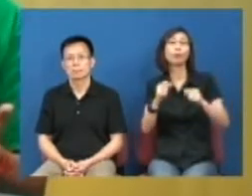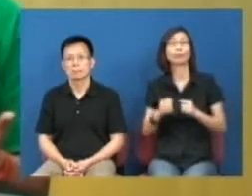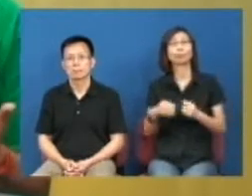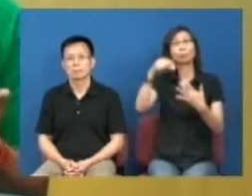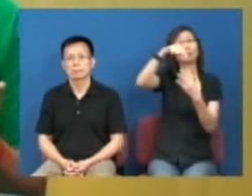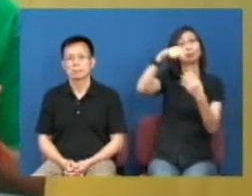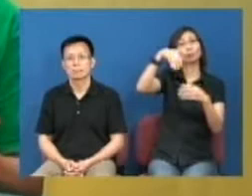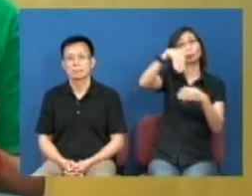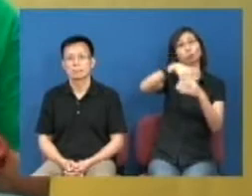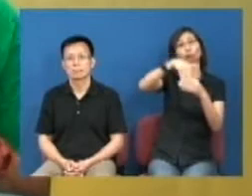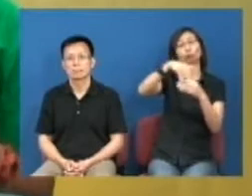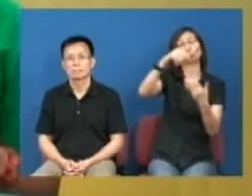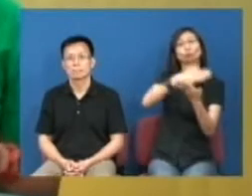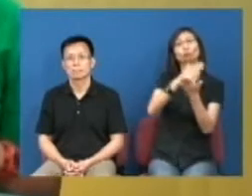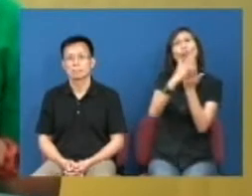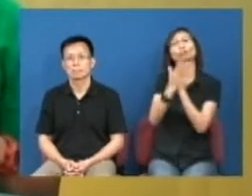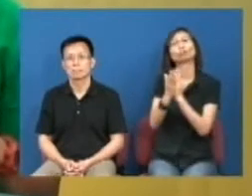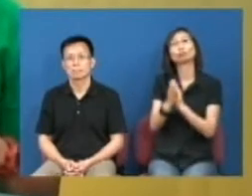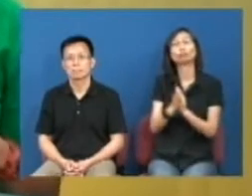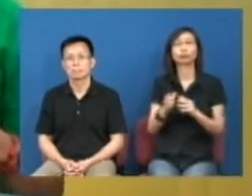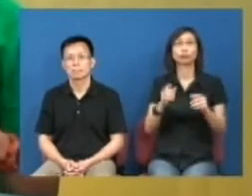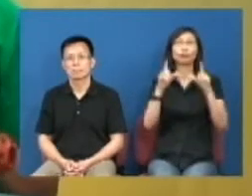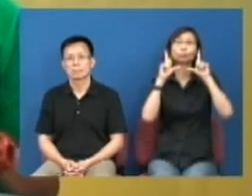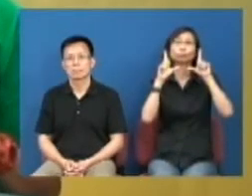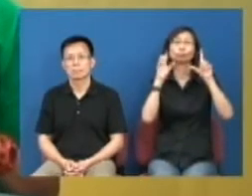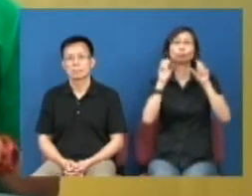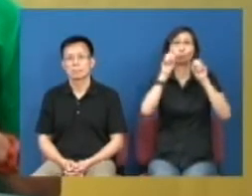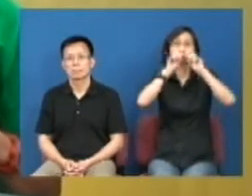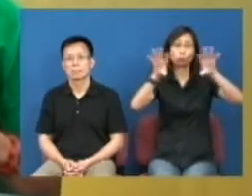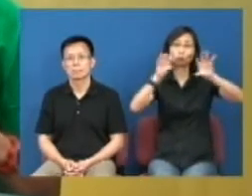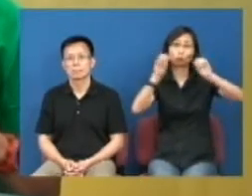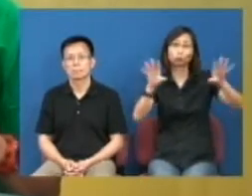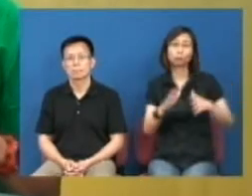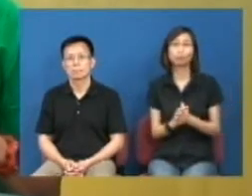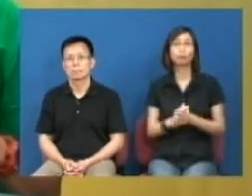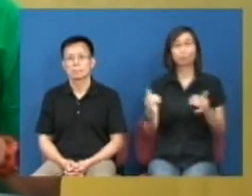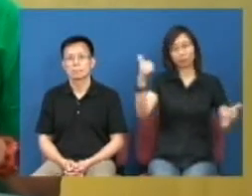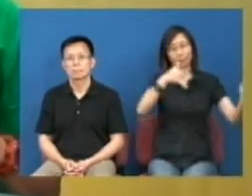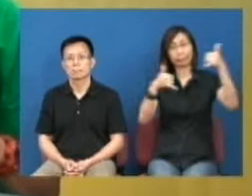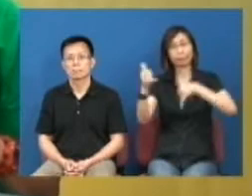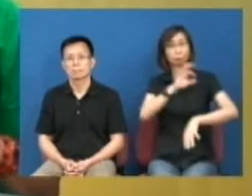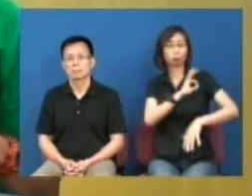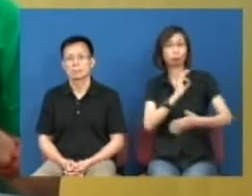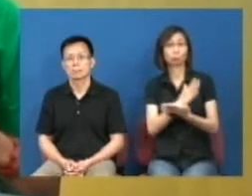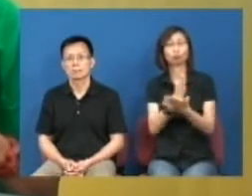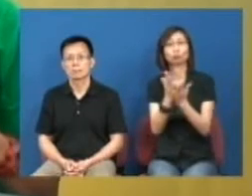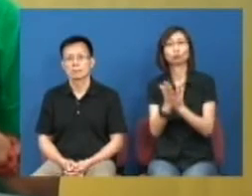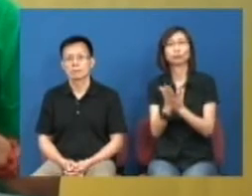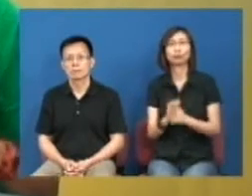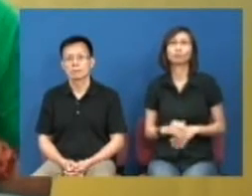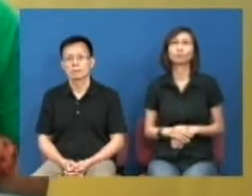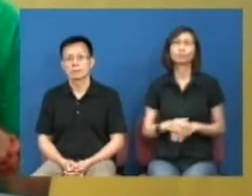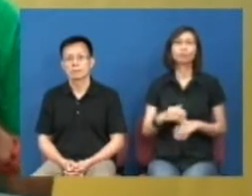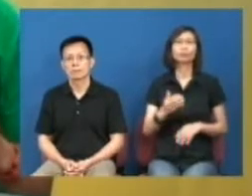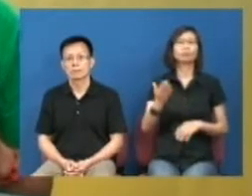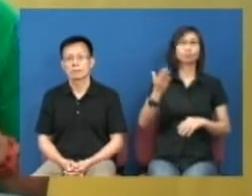者一啲即係政治嘅一啲集會啊。我可以同你講就係話五六年前嘅六四悼念活動咧，我係